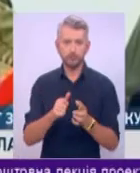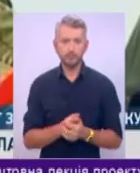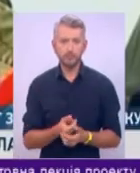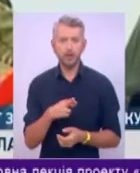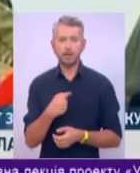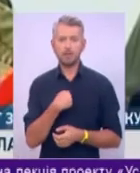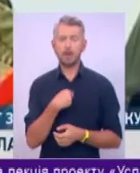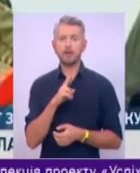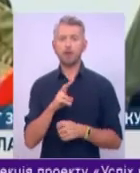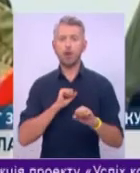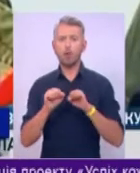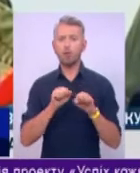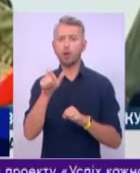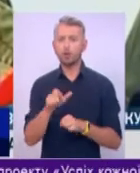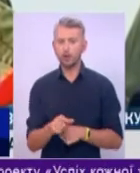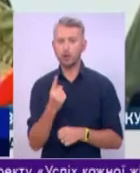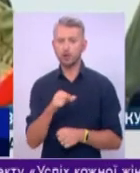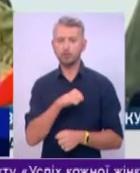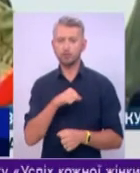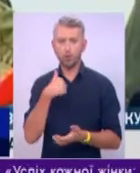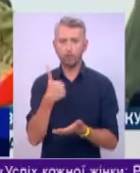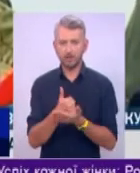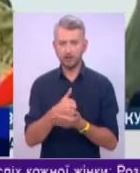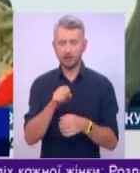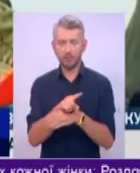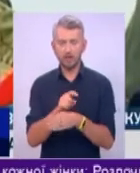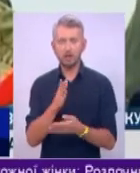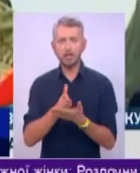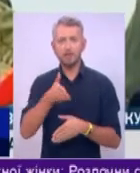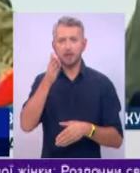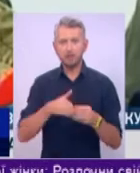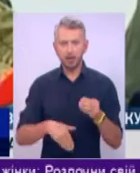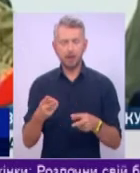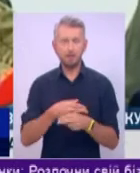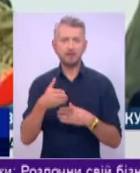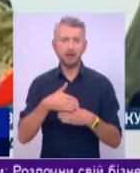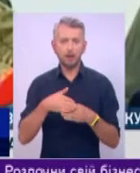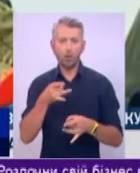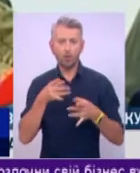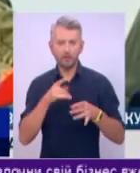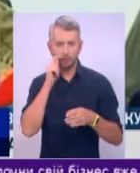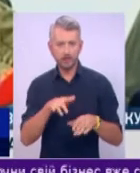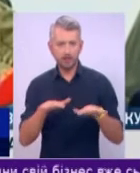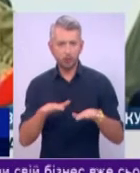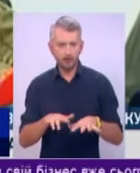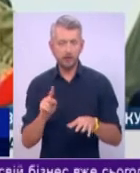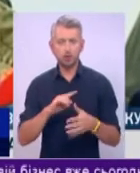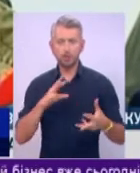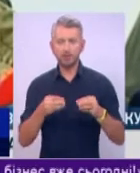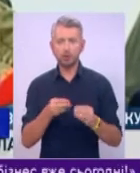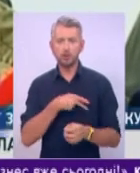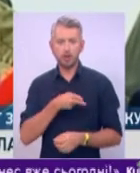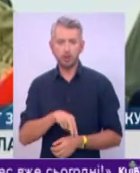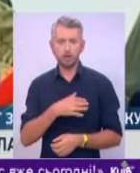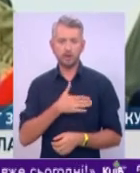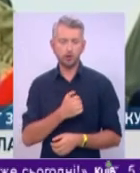як для командувача, одним з головних завдань є припинення безкарних обстрілів українських позицій, що призводить до загибелі